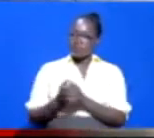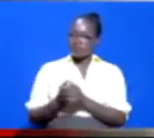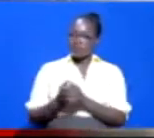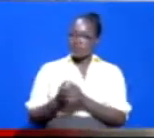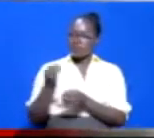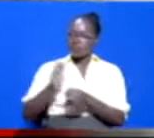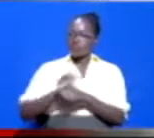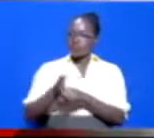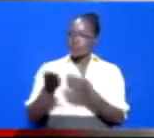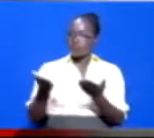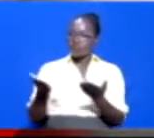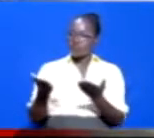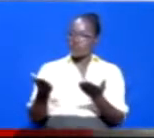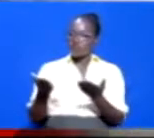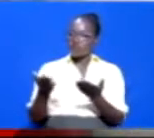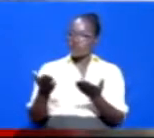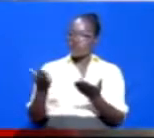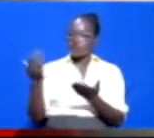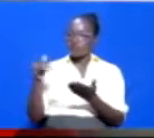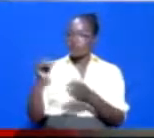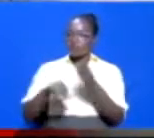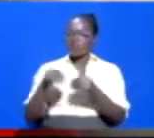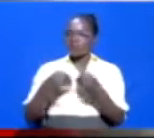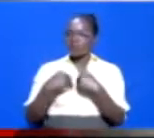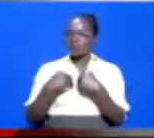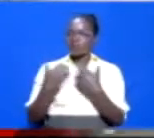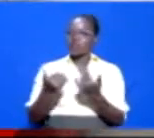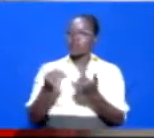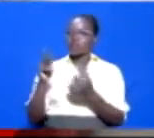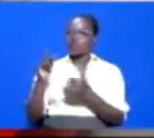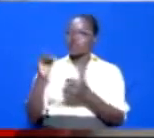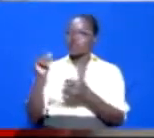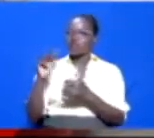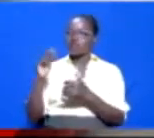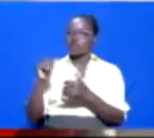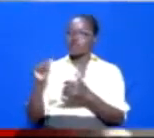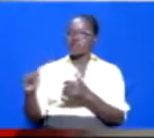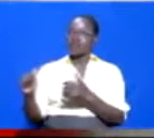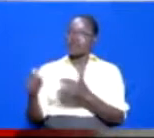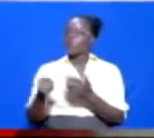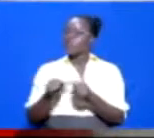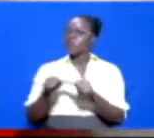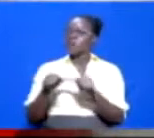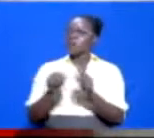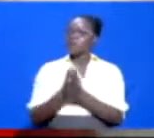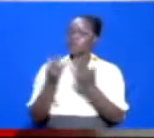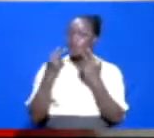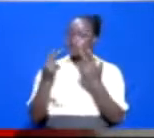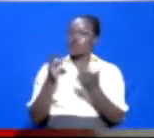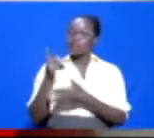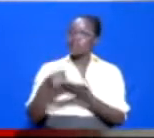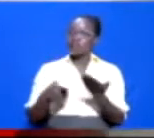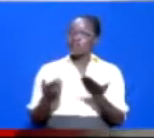corona, tumekuwa tukifanya by election, hata saizi Kiamba inaendelea na tumekuwa tukiona. So ni nini itakuwa